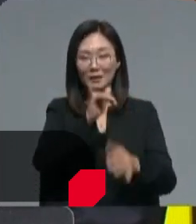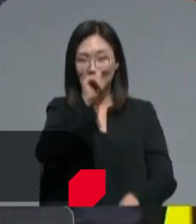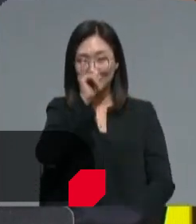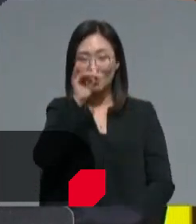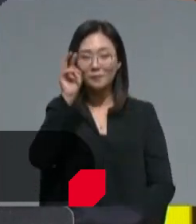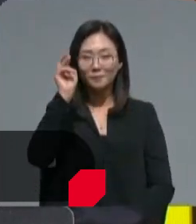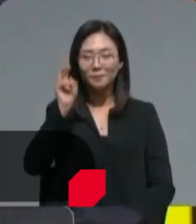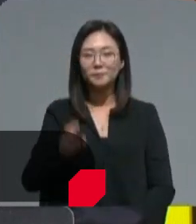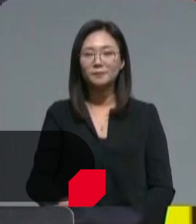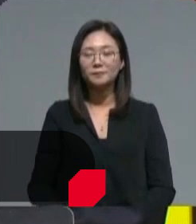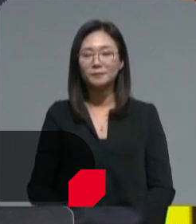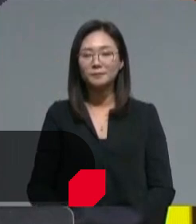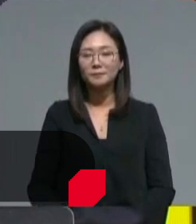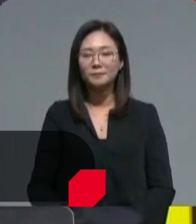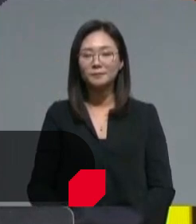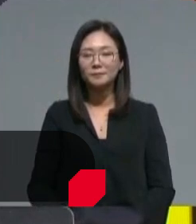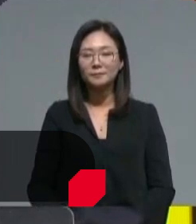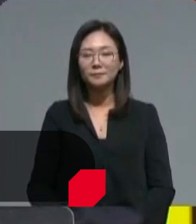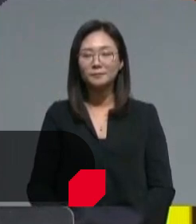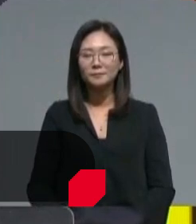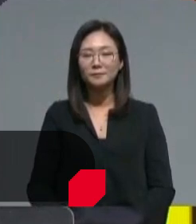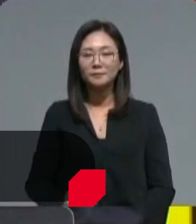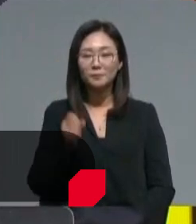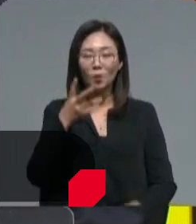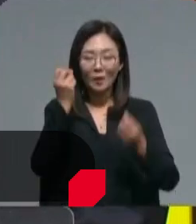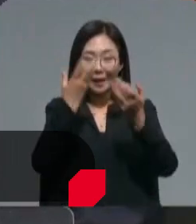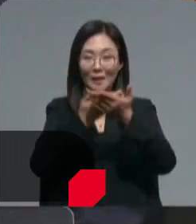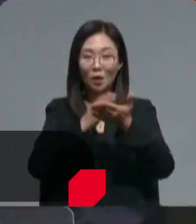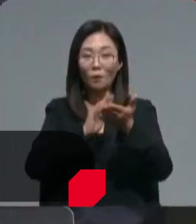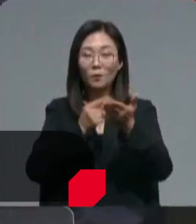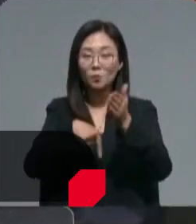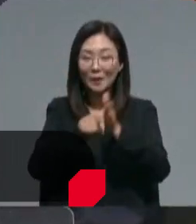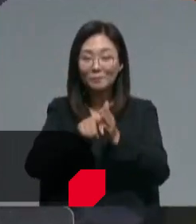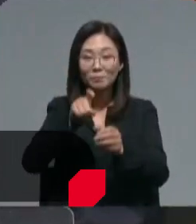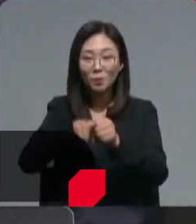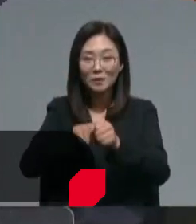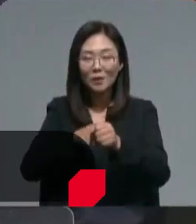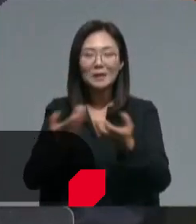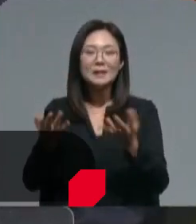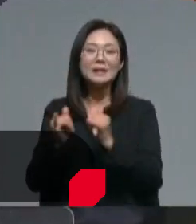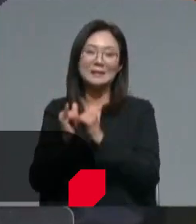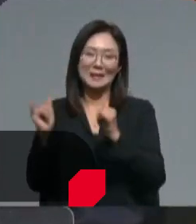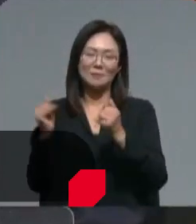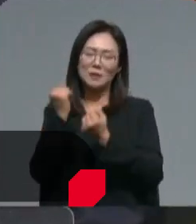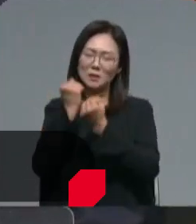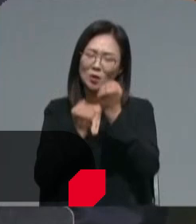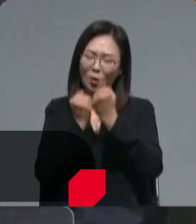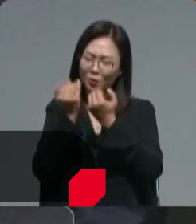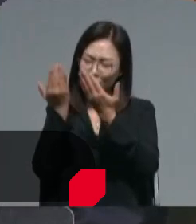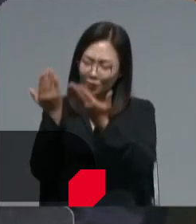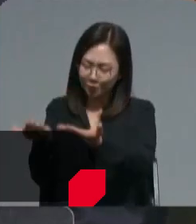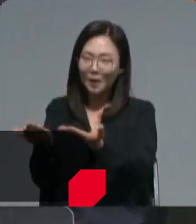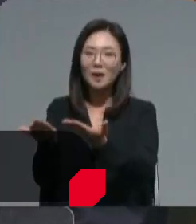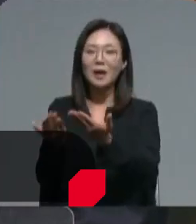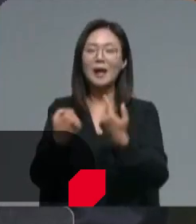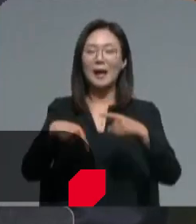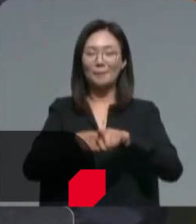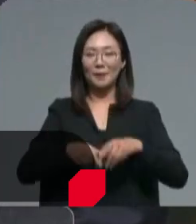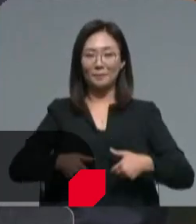이끌어질 것이고 그리고 저는 오히려 개혁을 하기 위해서는 근로자들도 설득을 하고 함께 가야 되는